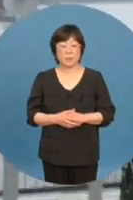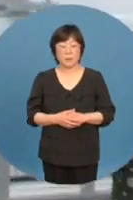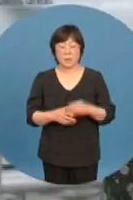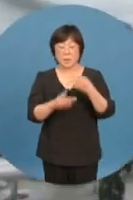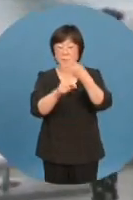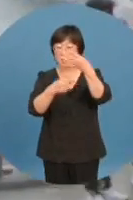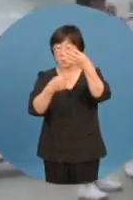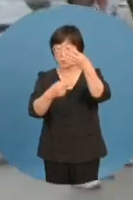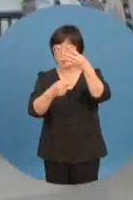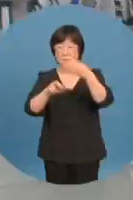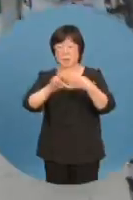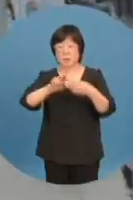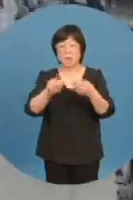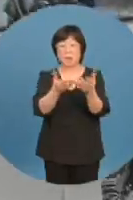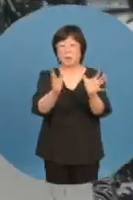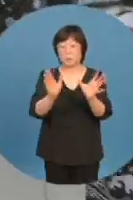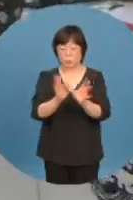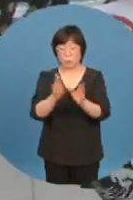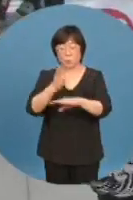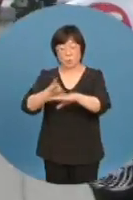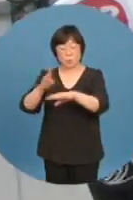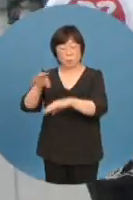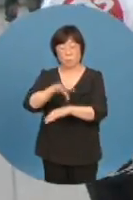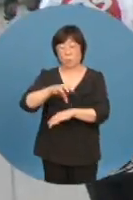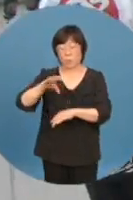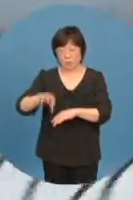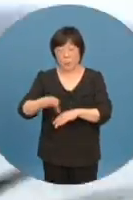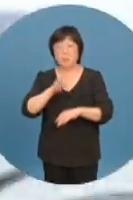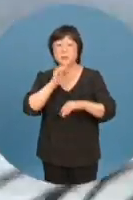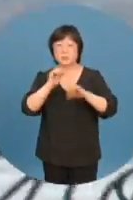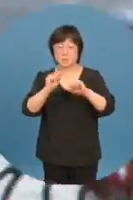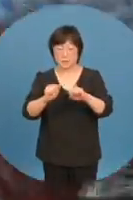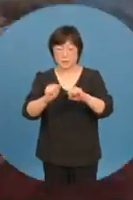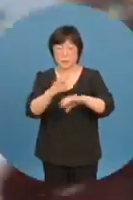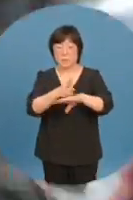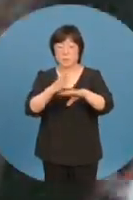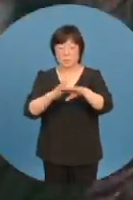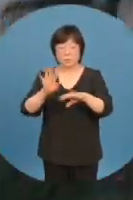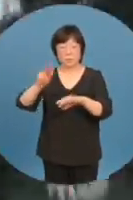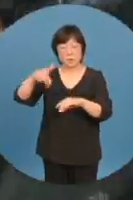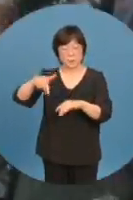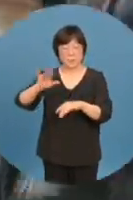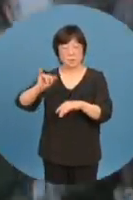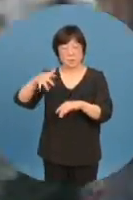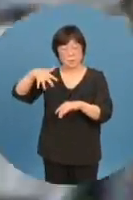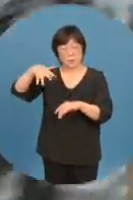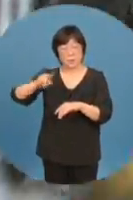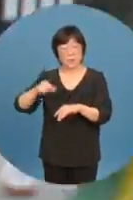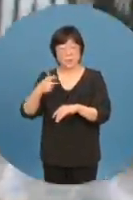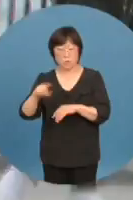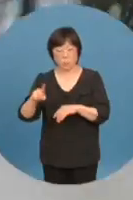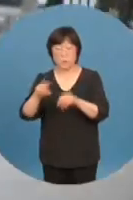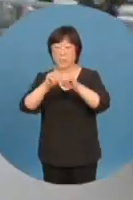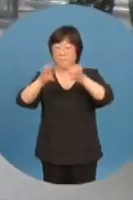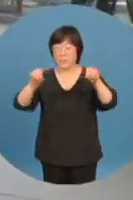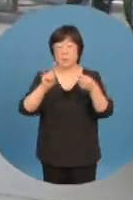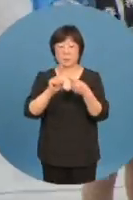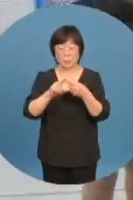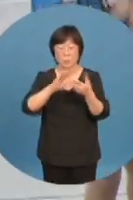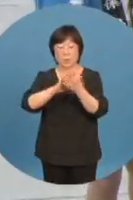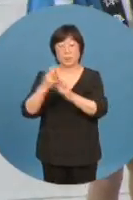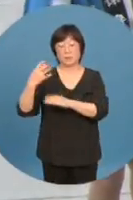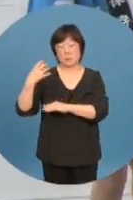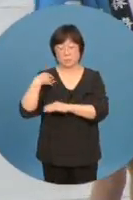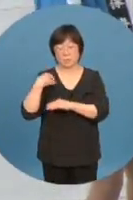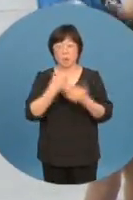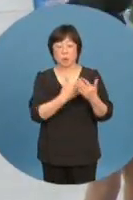4月1日、 JR グループと四国4県などが実施する四国デスティネーションキャンペーンと、県が主